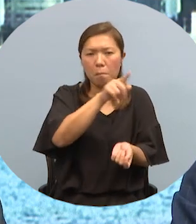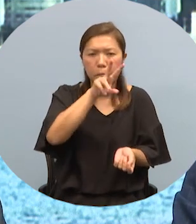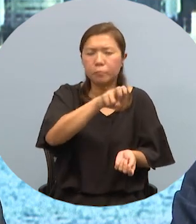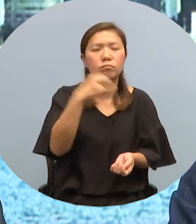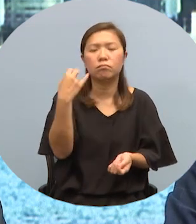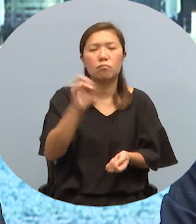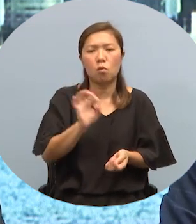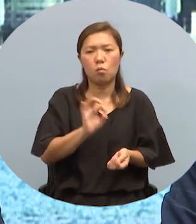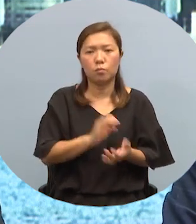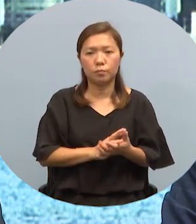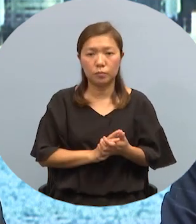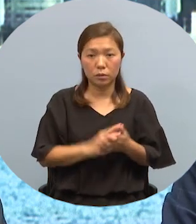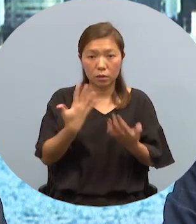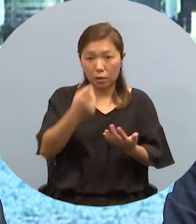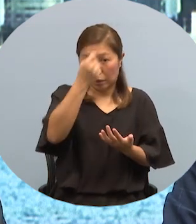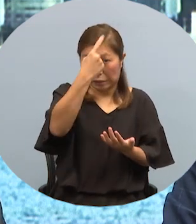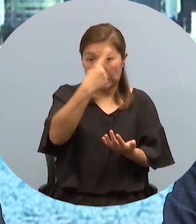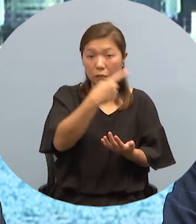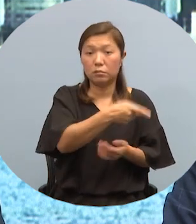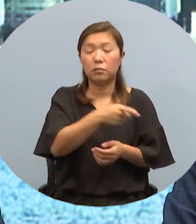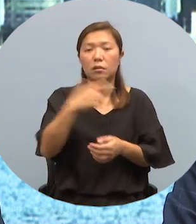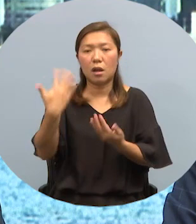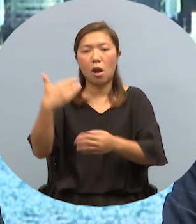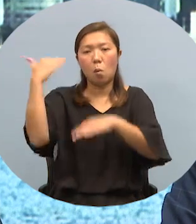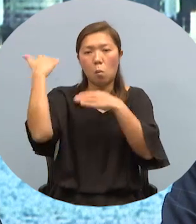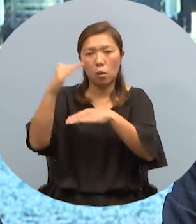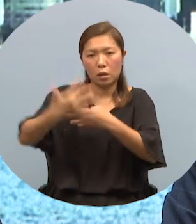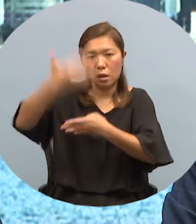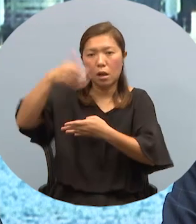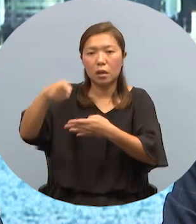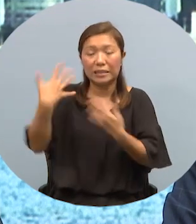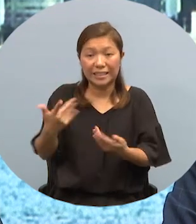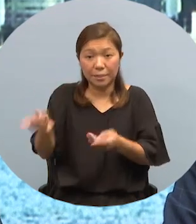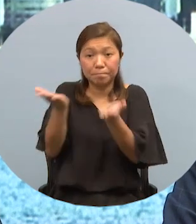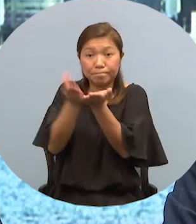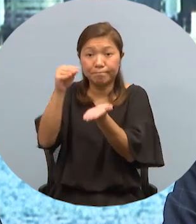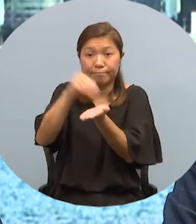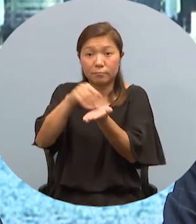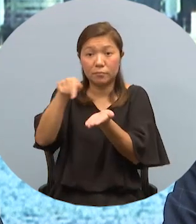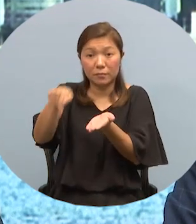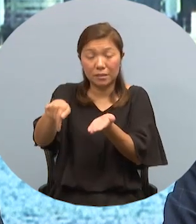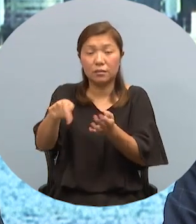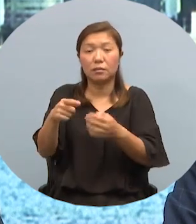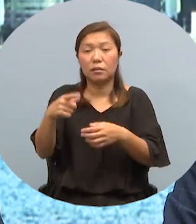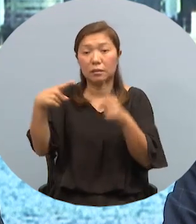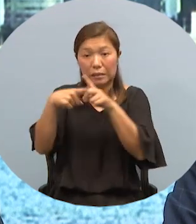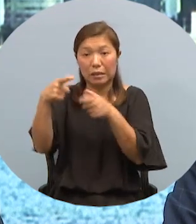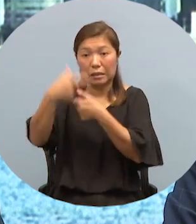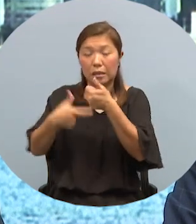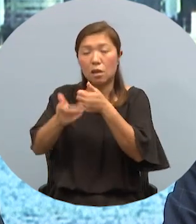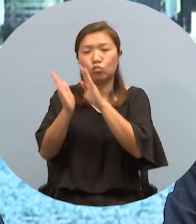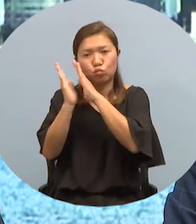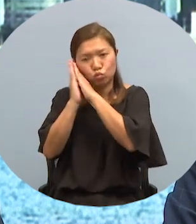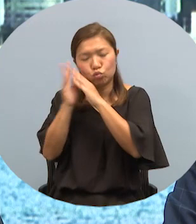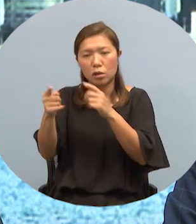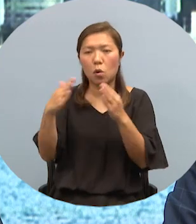應，唯獨是咧係喺運亨樓，即係咁啱就係喺呢一個個案嘅範圍入